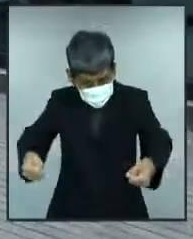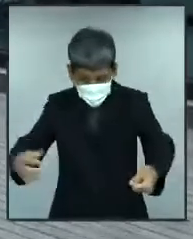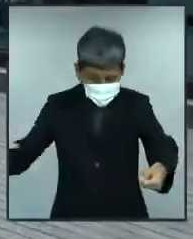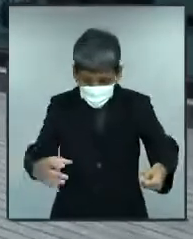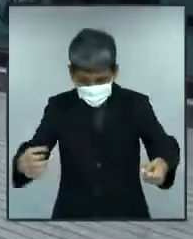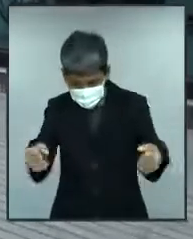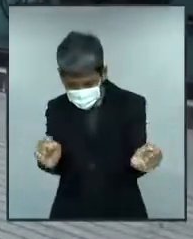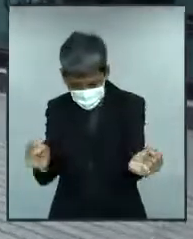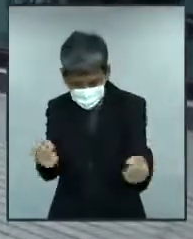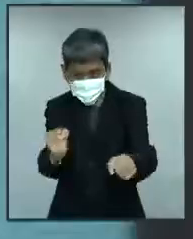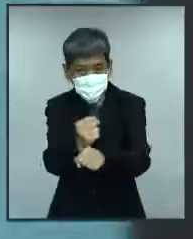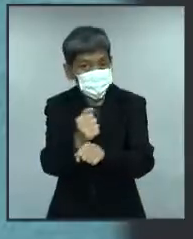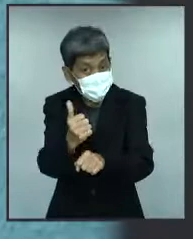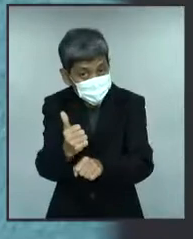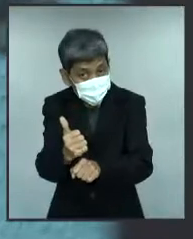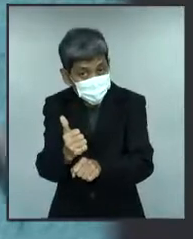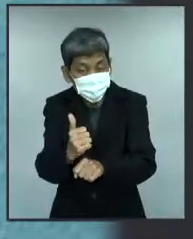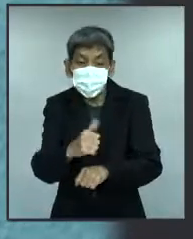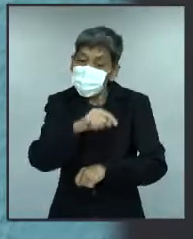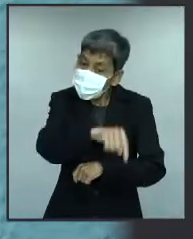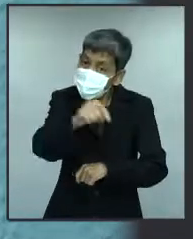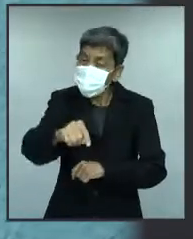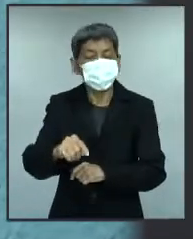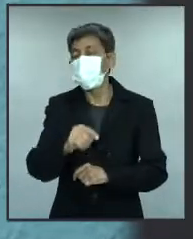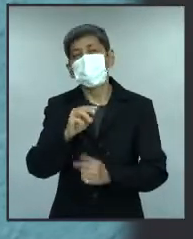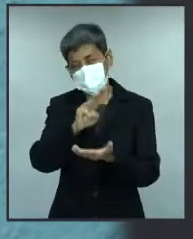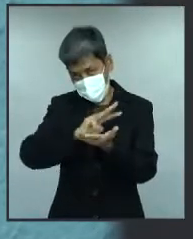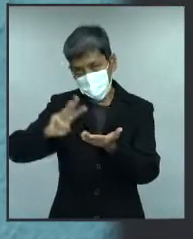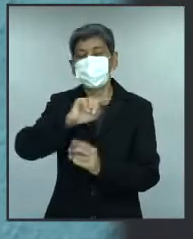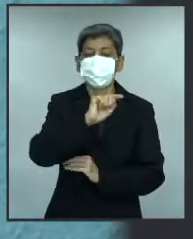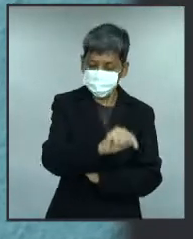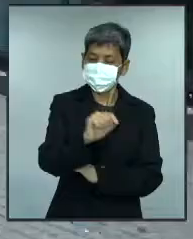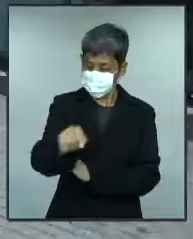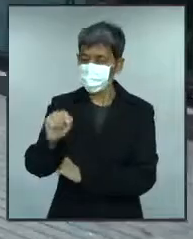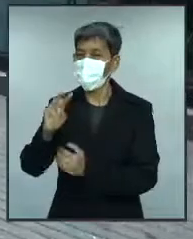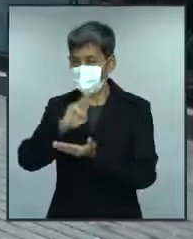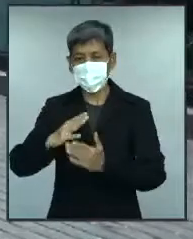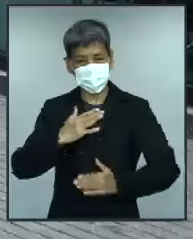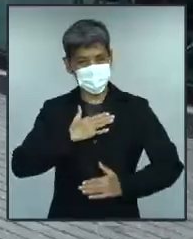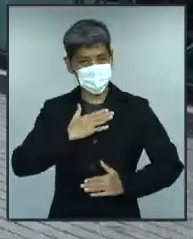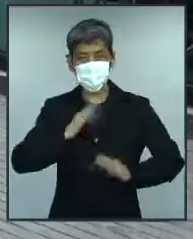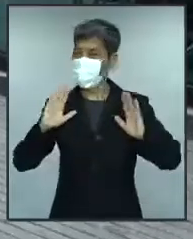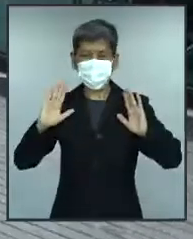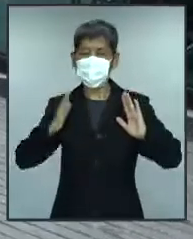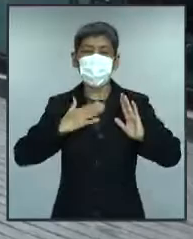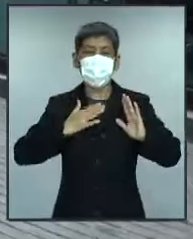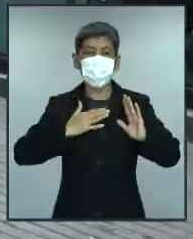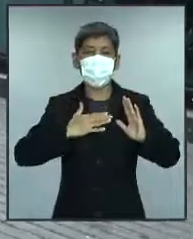ติดตั้งก็ได้เหมือนกันใช่ไหมหรือว่าต้องไปตามสถานที ่ต้องไปตามสถานที่ครับคือทางเราเอง